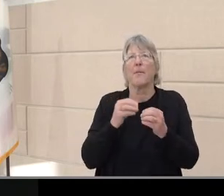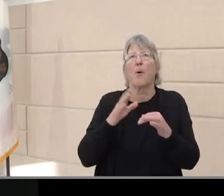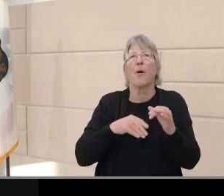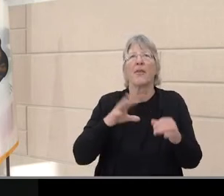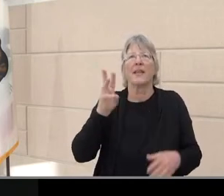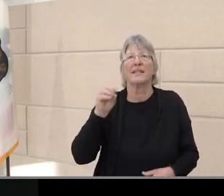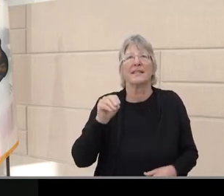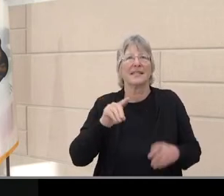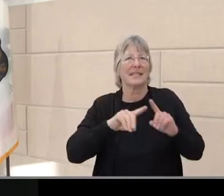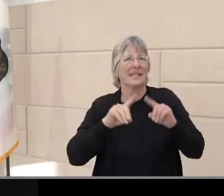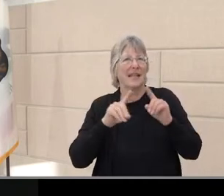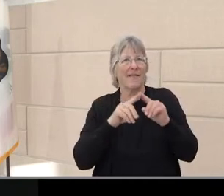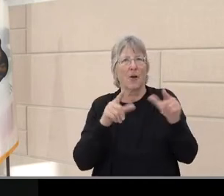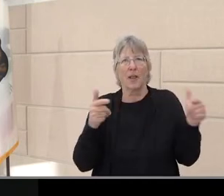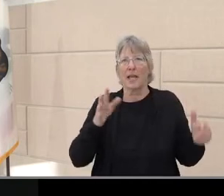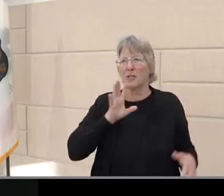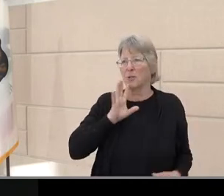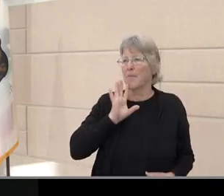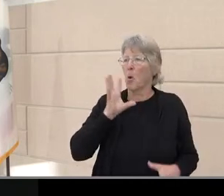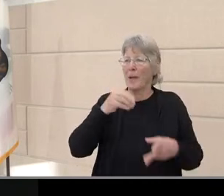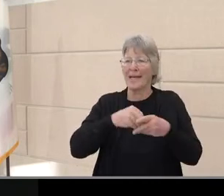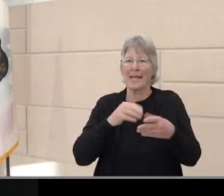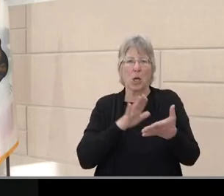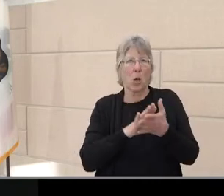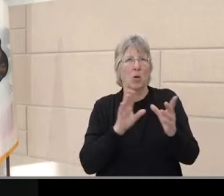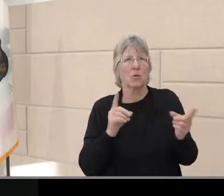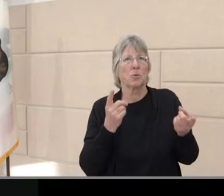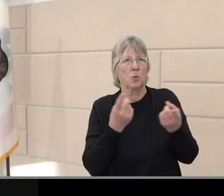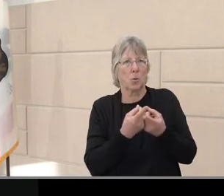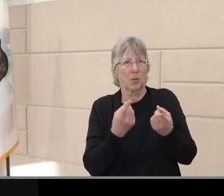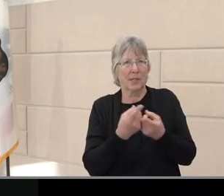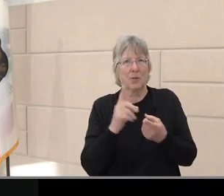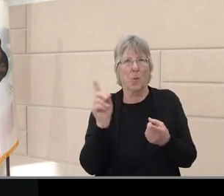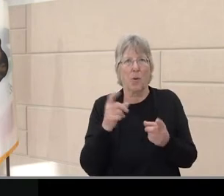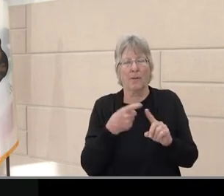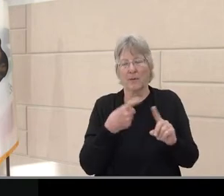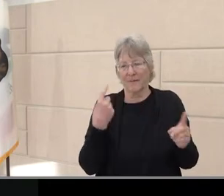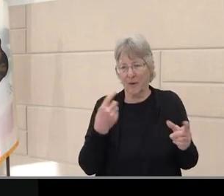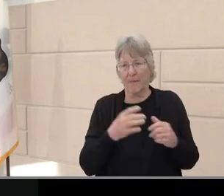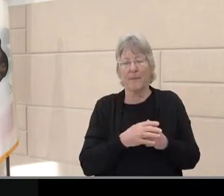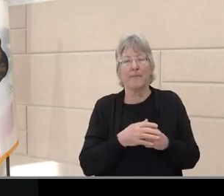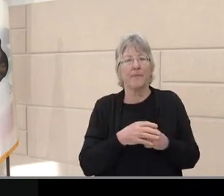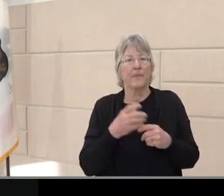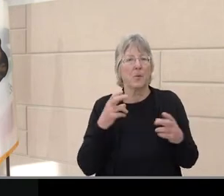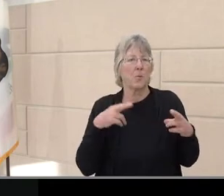គេហៅថាប្រព័ន្ធសម្រាប់តាក់ទងជាការប្រើភាសាកំណើត